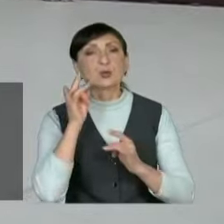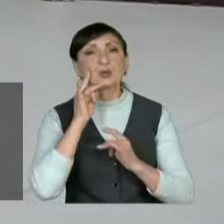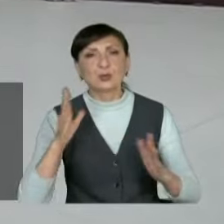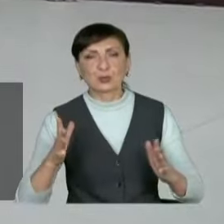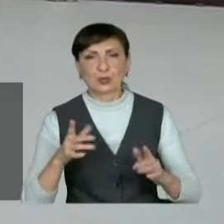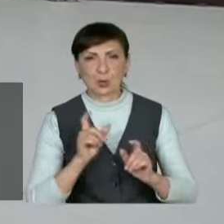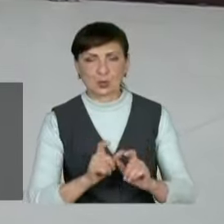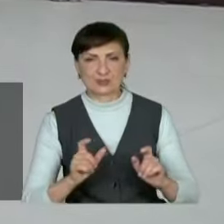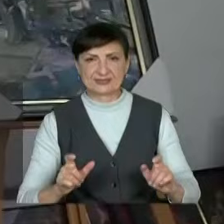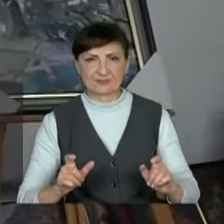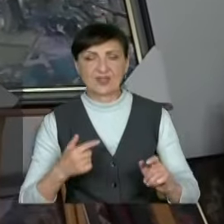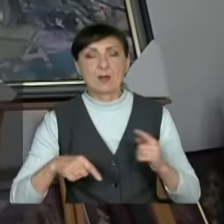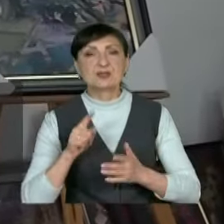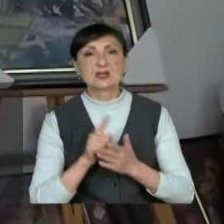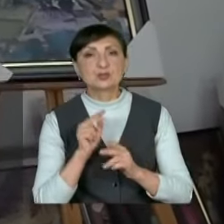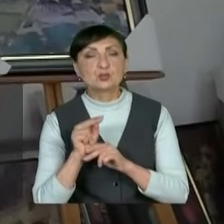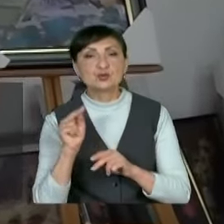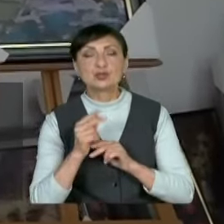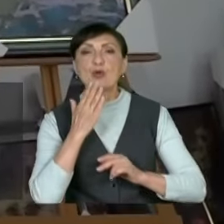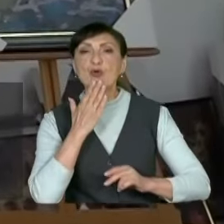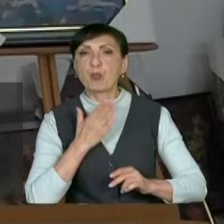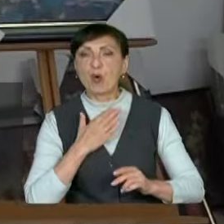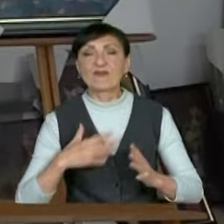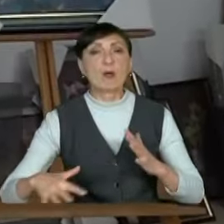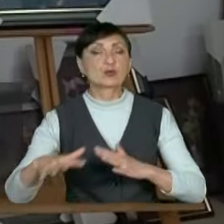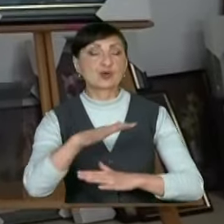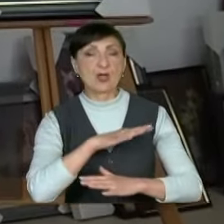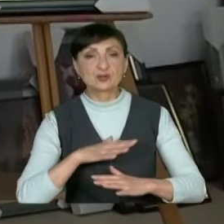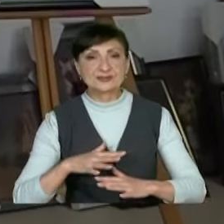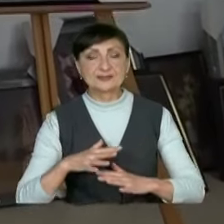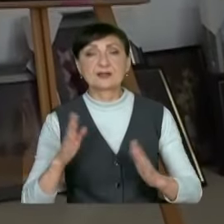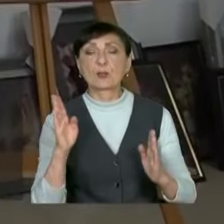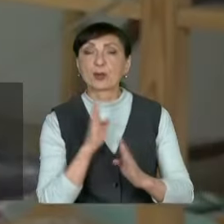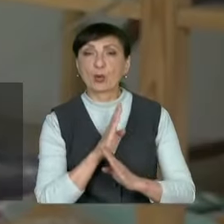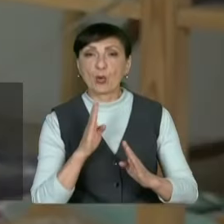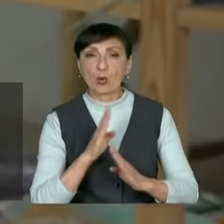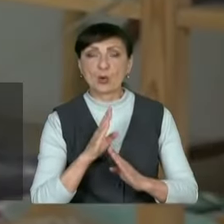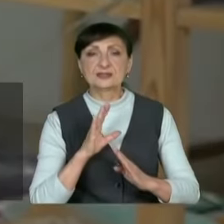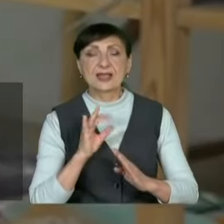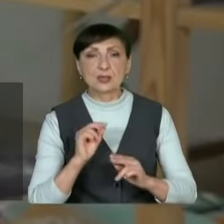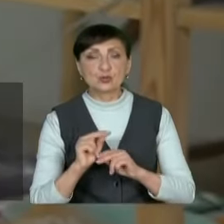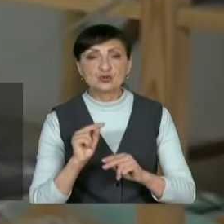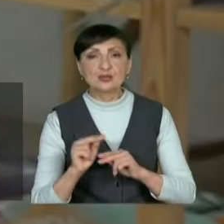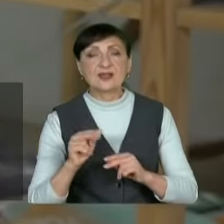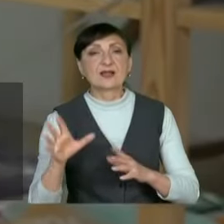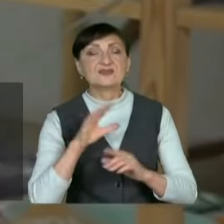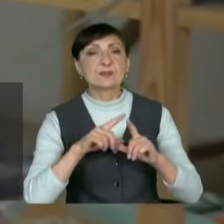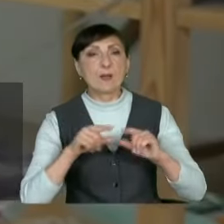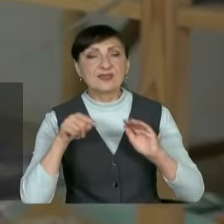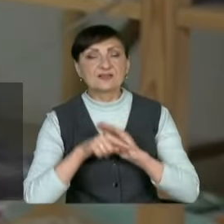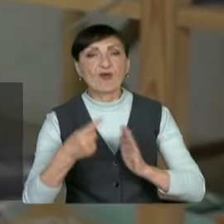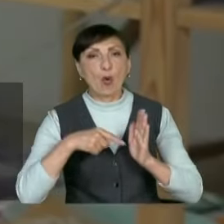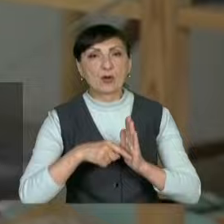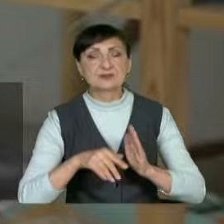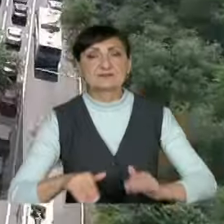наших горожан. Мы должны прививать любовь к окружающей среде, к природе и ко всем объектам инфраструктуры